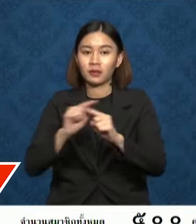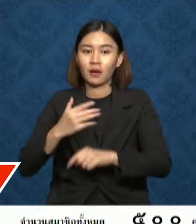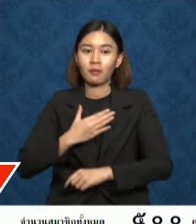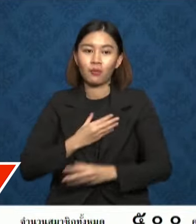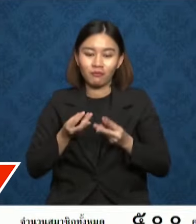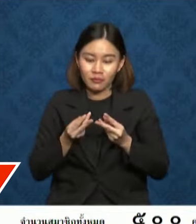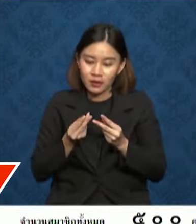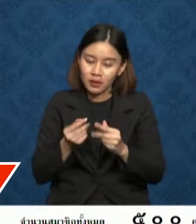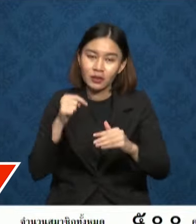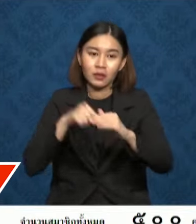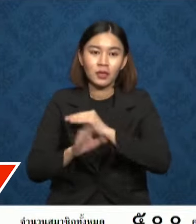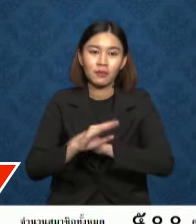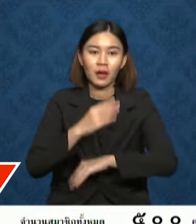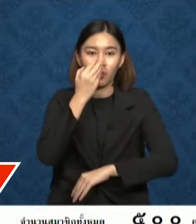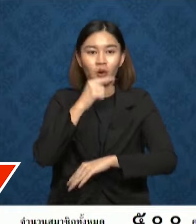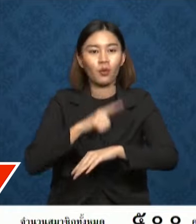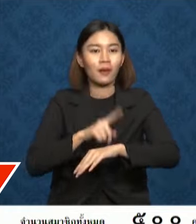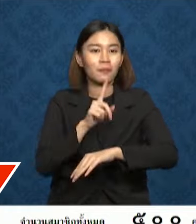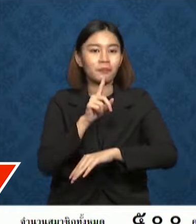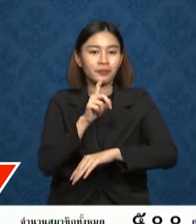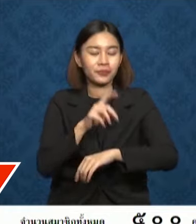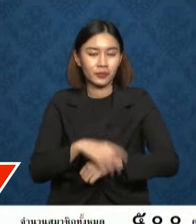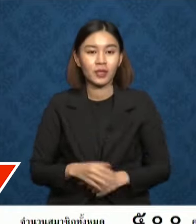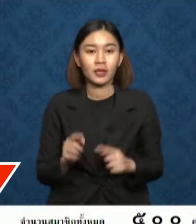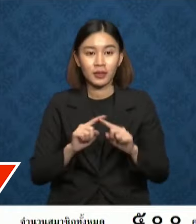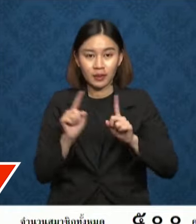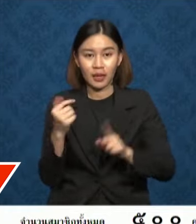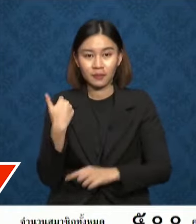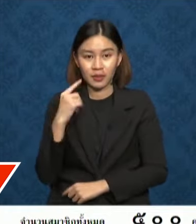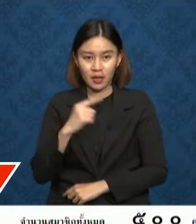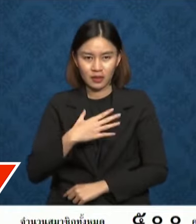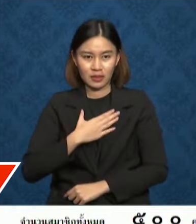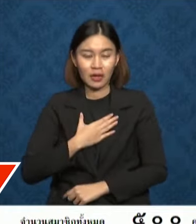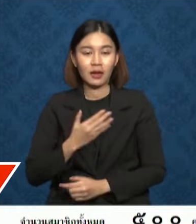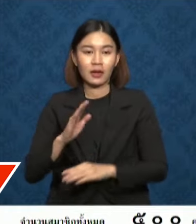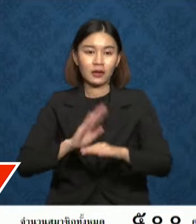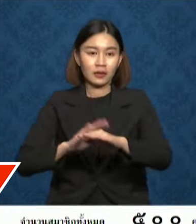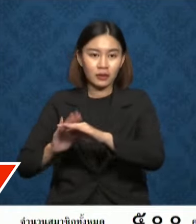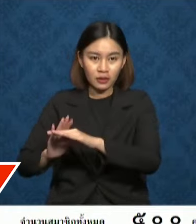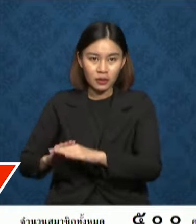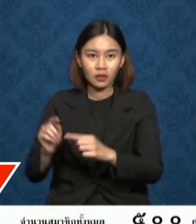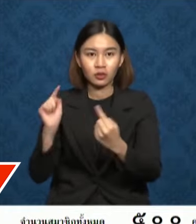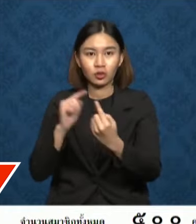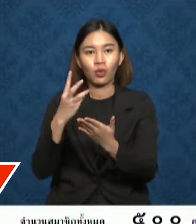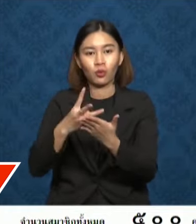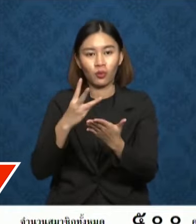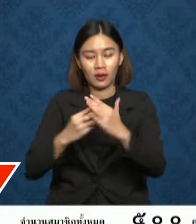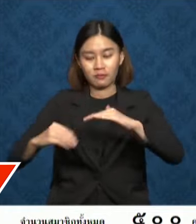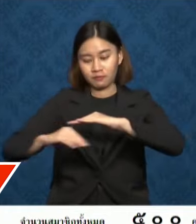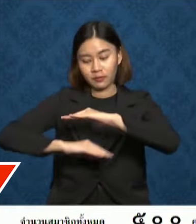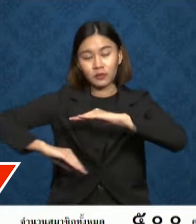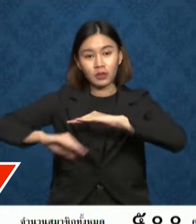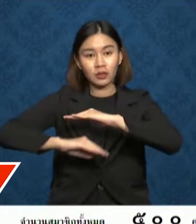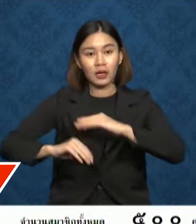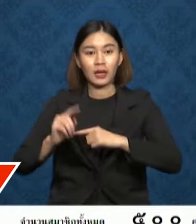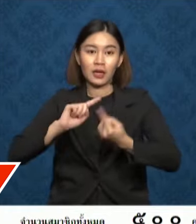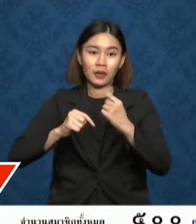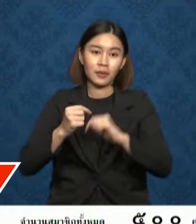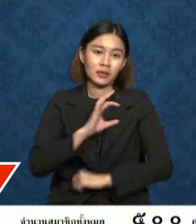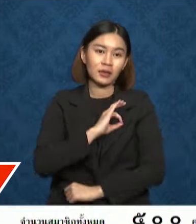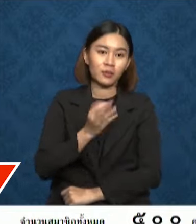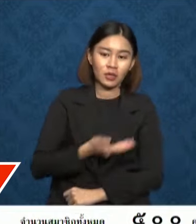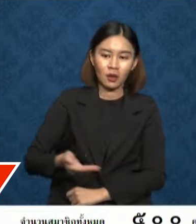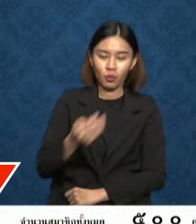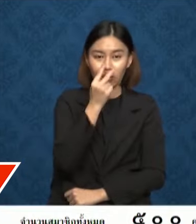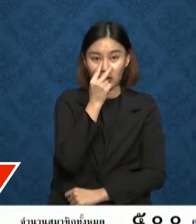โณิญาไมลงในรลเอียดเพื่ใหเปกเสียเวลานะครับแต่วามีสิ่งหนึ่งที่ผมอยากจะเชิญชวนนะครัเปิดเป็วาระเบ้งต้นไ้ก่อนให้เพสมาชิก